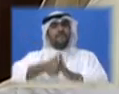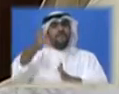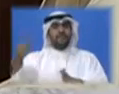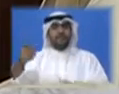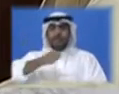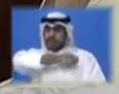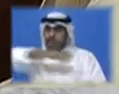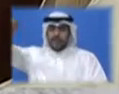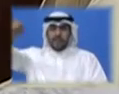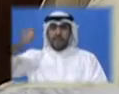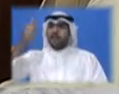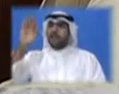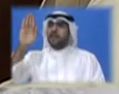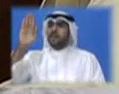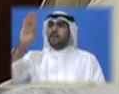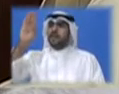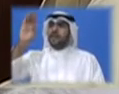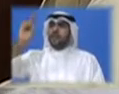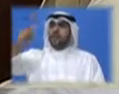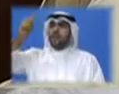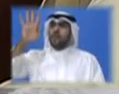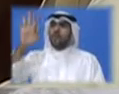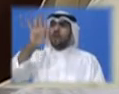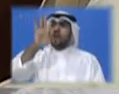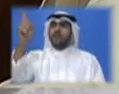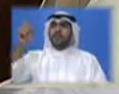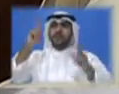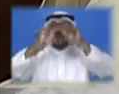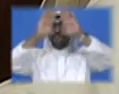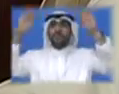واحنا في انتظار اليوم في المطار لعودته من بطولة انشو.